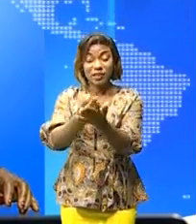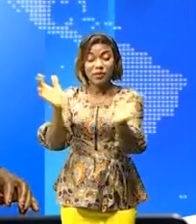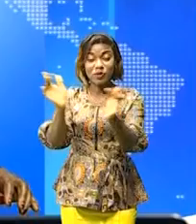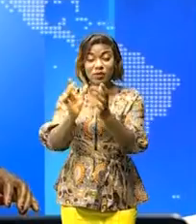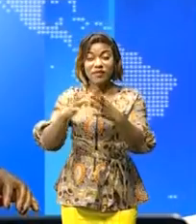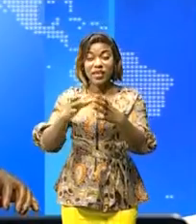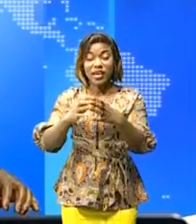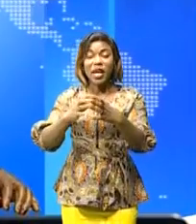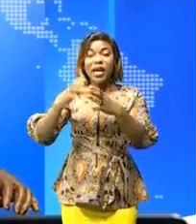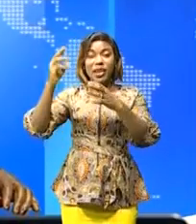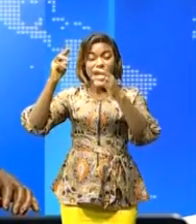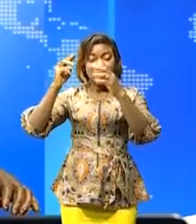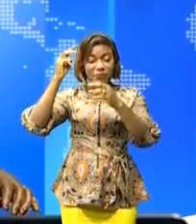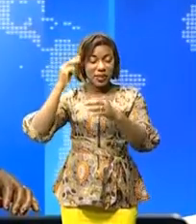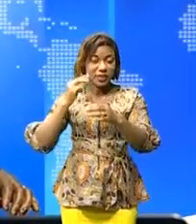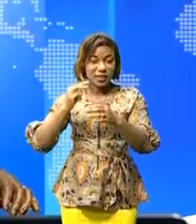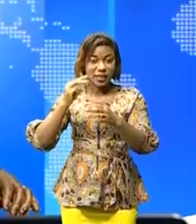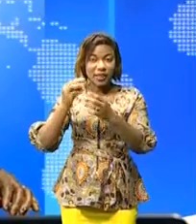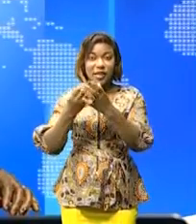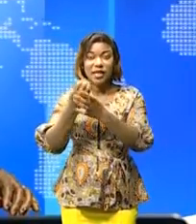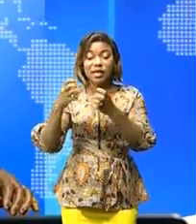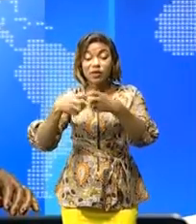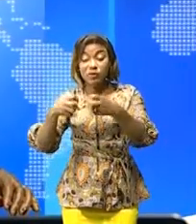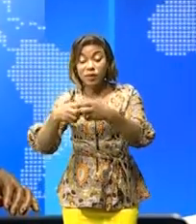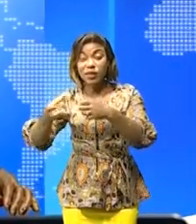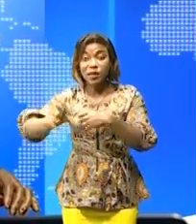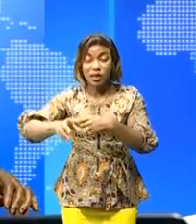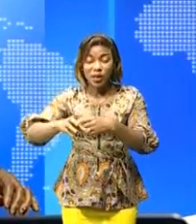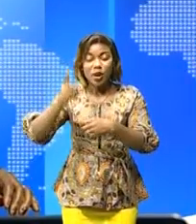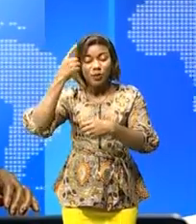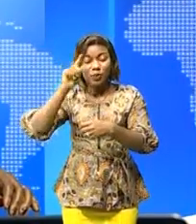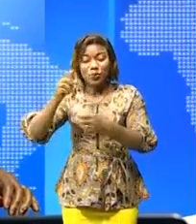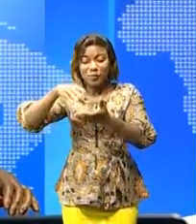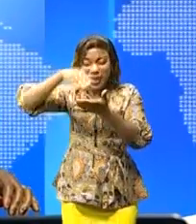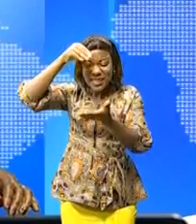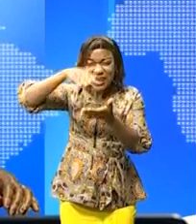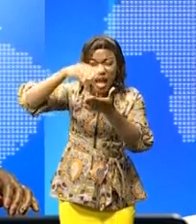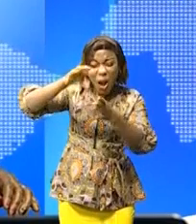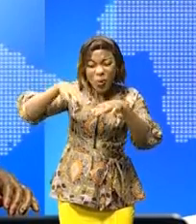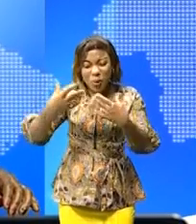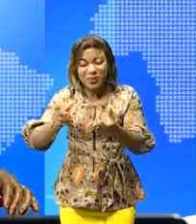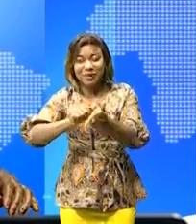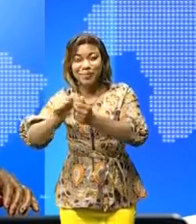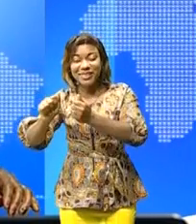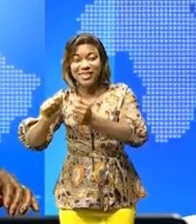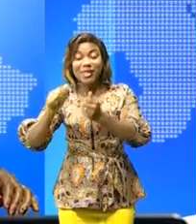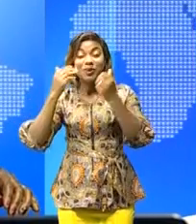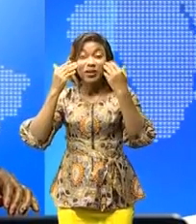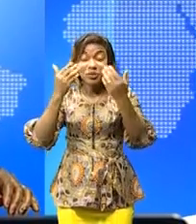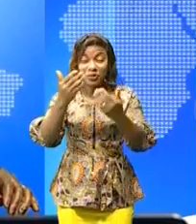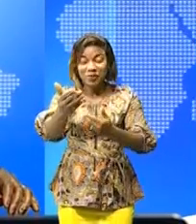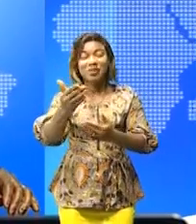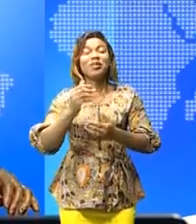des Ressources hydrauliques, Olivier Mouenze-Moukalenk, pour les études de faisabilité. Un reportage de